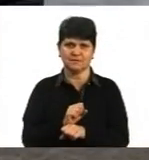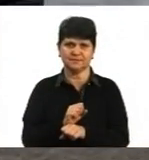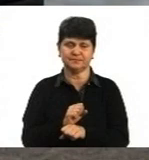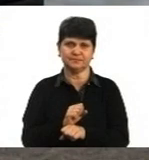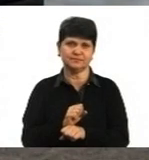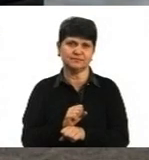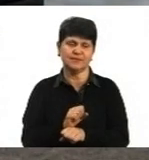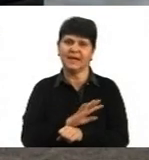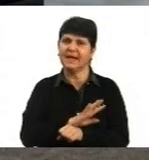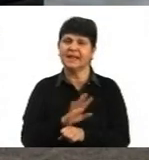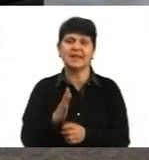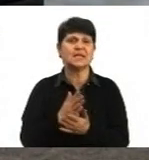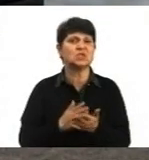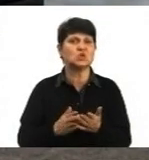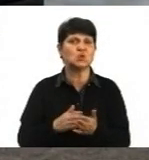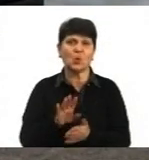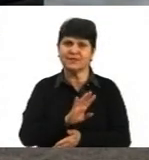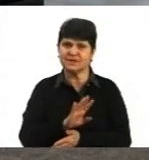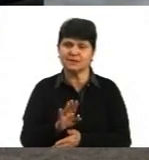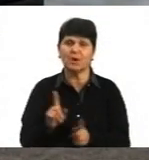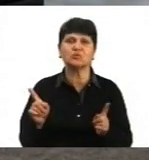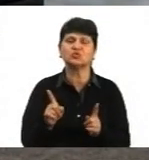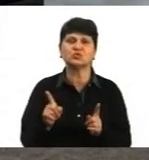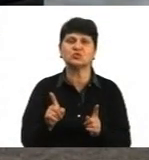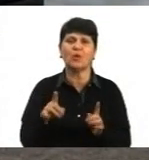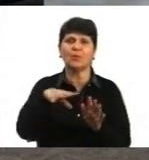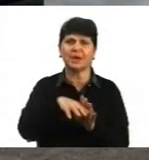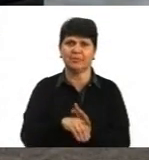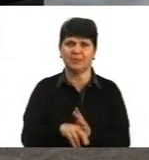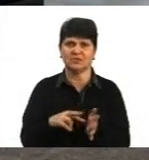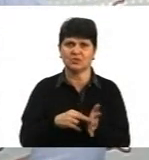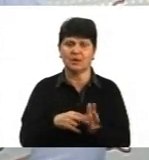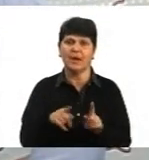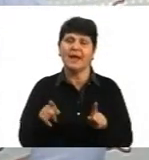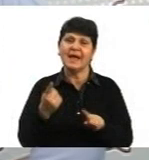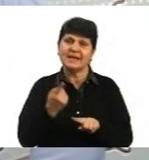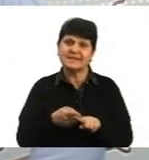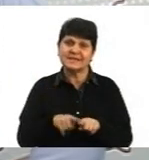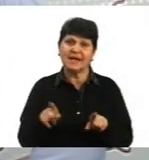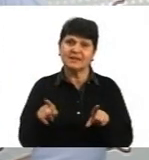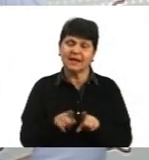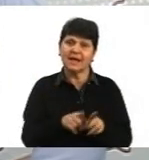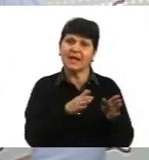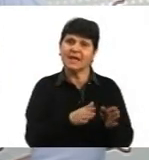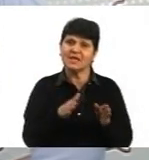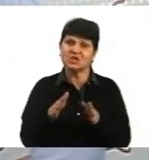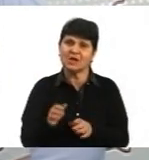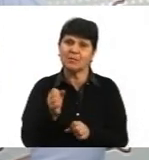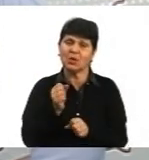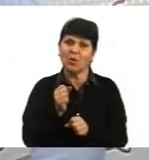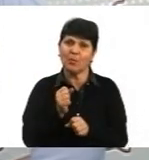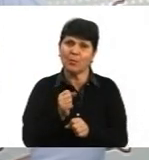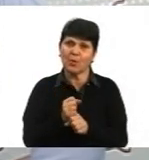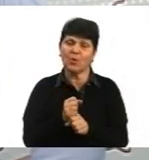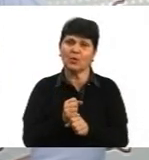зупиняючись? Не зовсім. Що передбачає собою? Це такий режим роботи, коли під'їжджаючи з відповідною